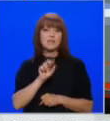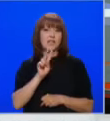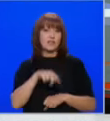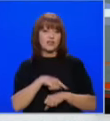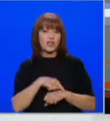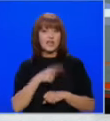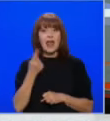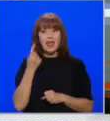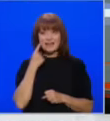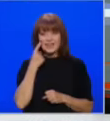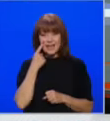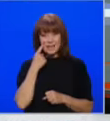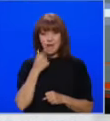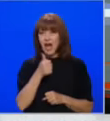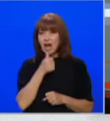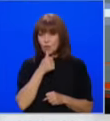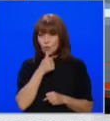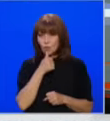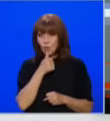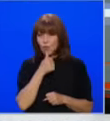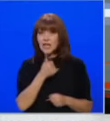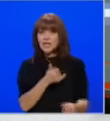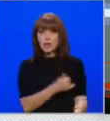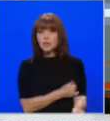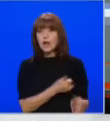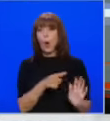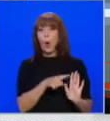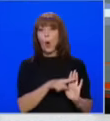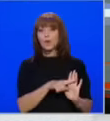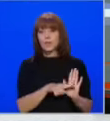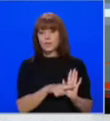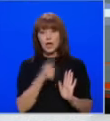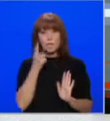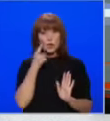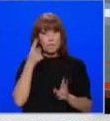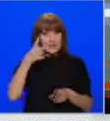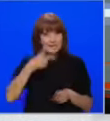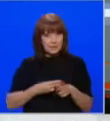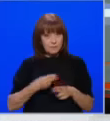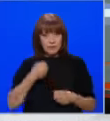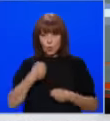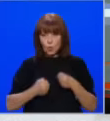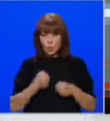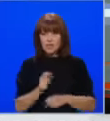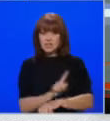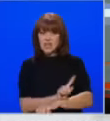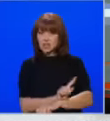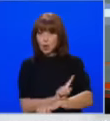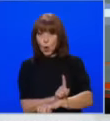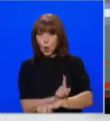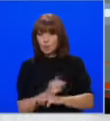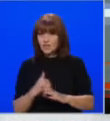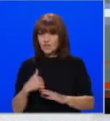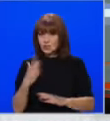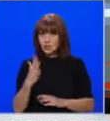Тестовете за алкохол и наркотици на мъжа са отрицателни. Припомням, че при опит да спрат автомобила, движещ се с висока скорост, пострадаха